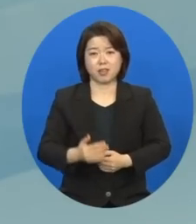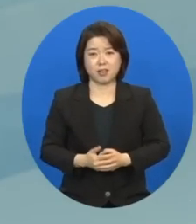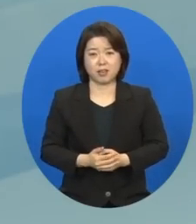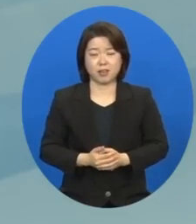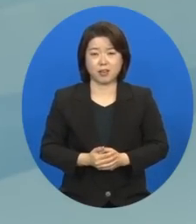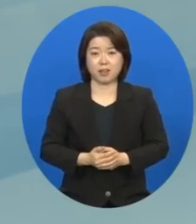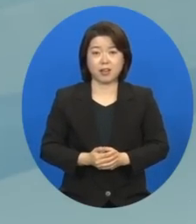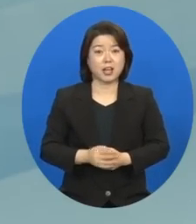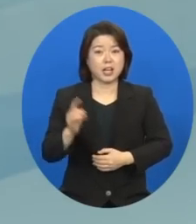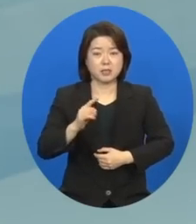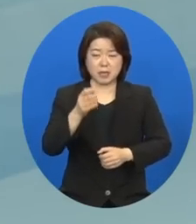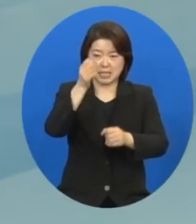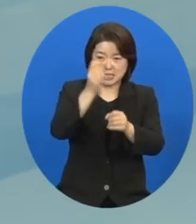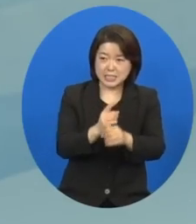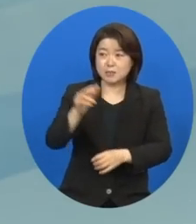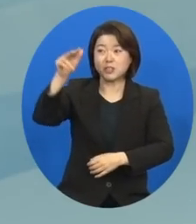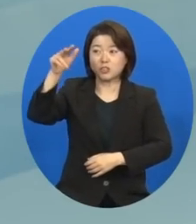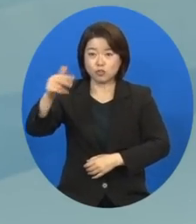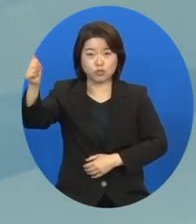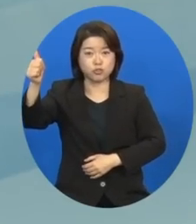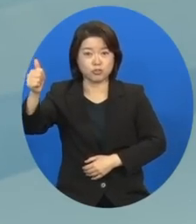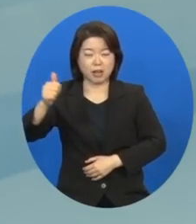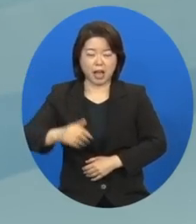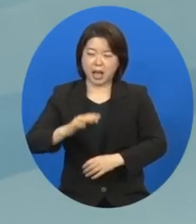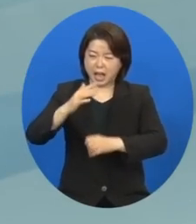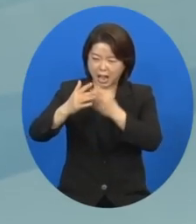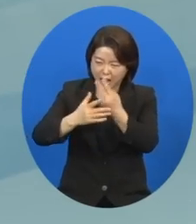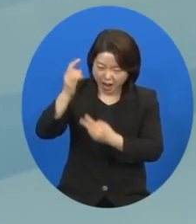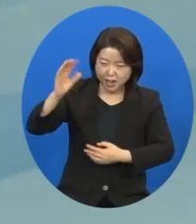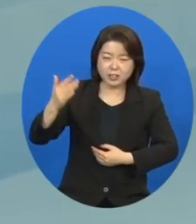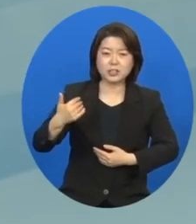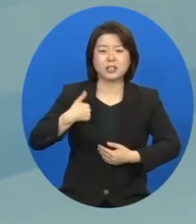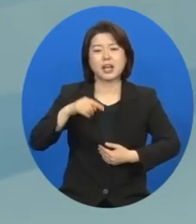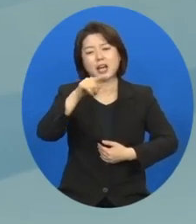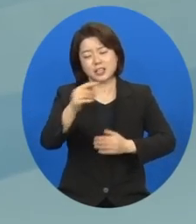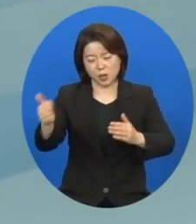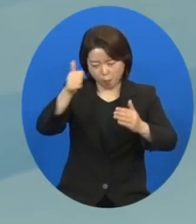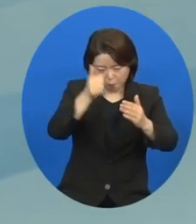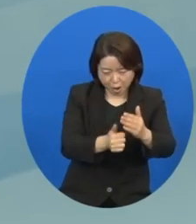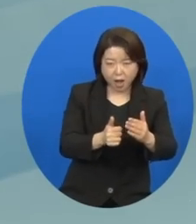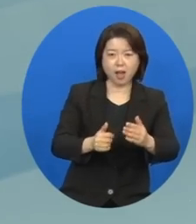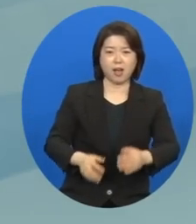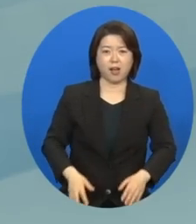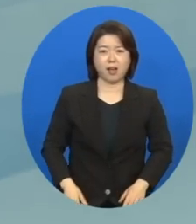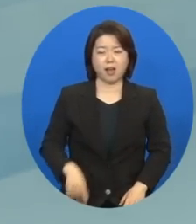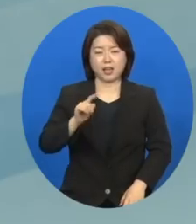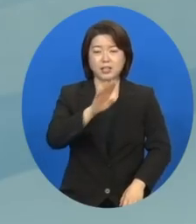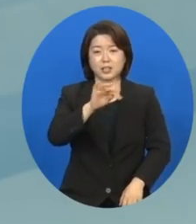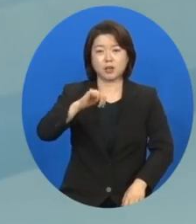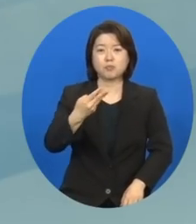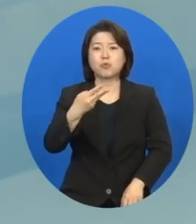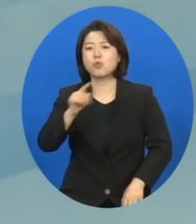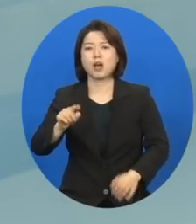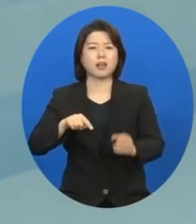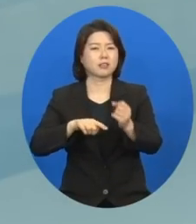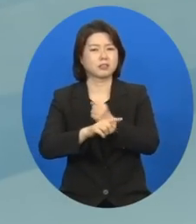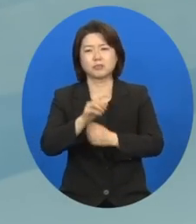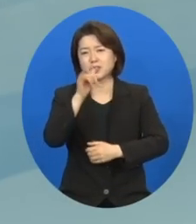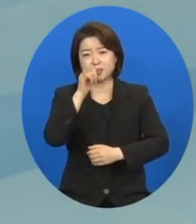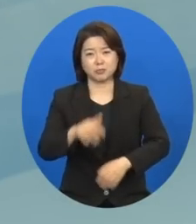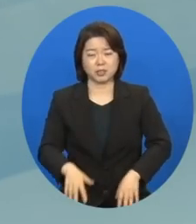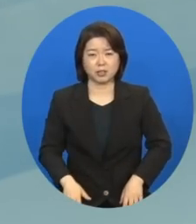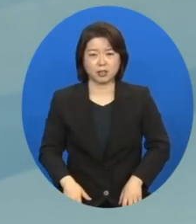아까 뭐라고요? 이미 주다. 이미 하나가 되어서 내가 너 안에 있다라는 거예요. 이것이 뾰라의 의미입니다.